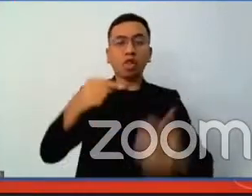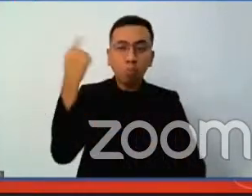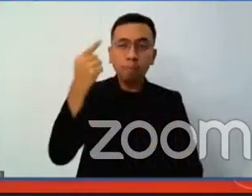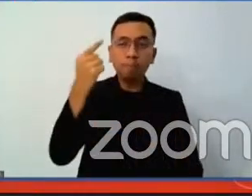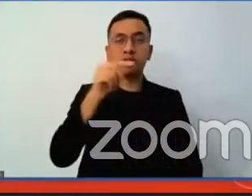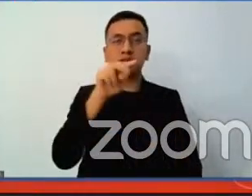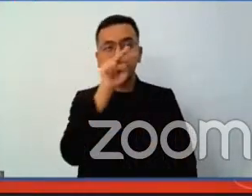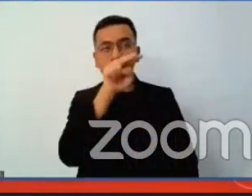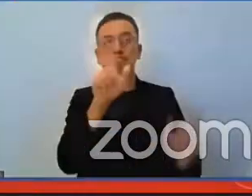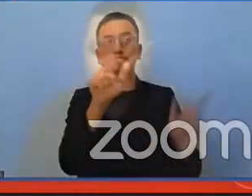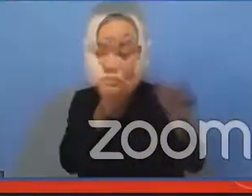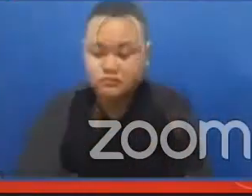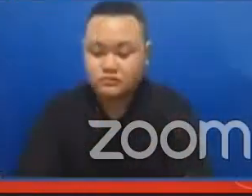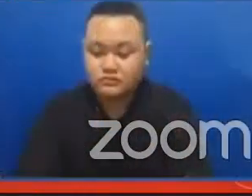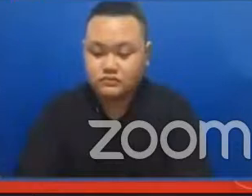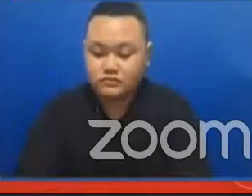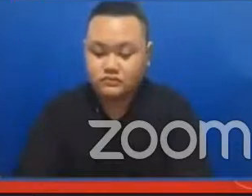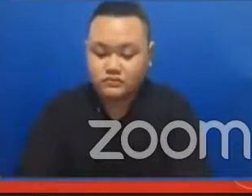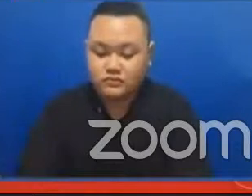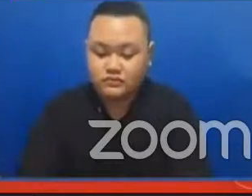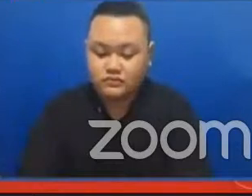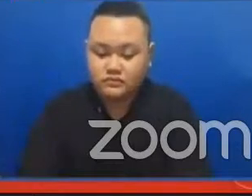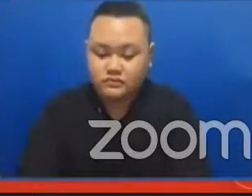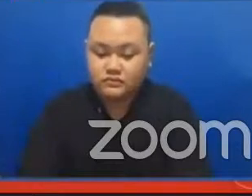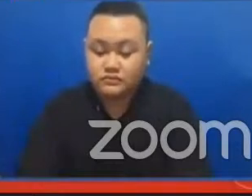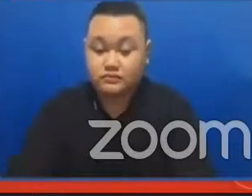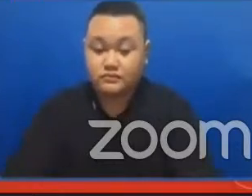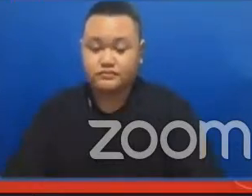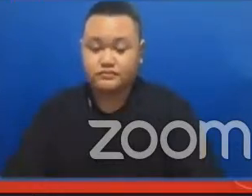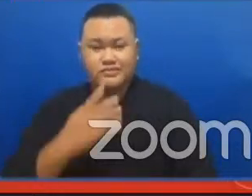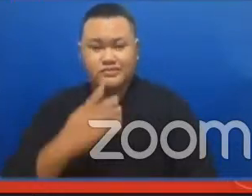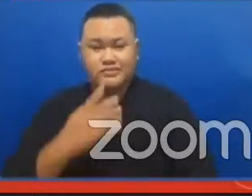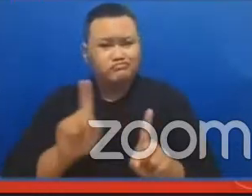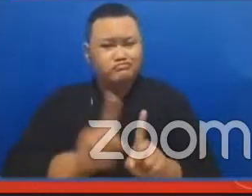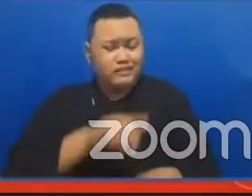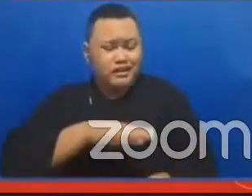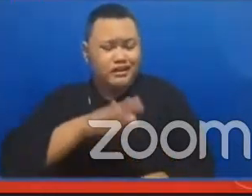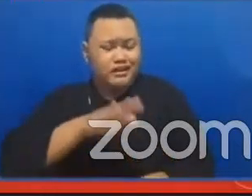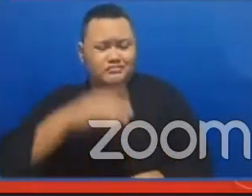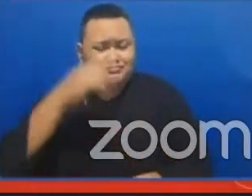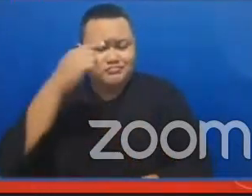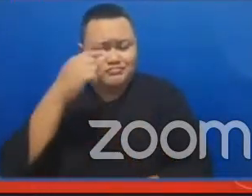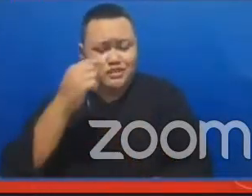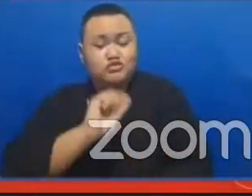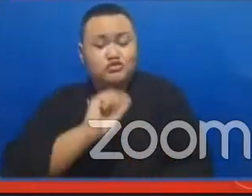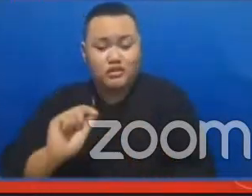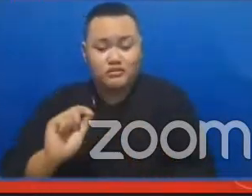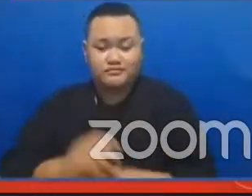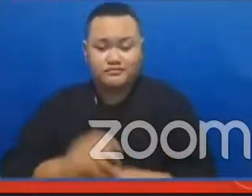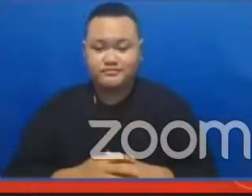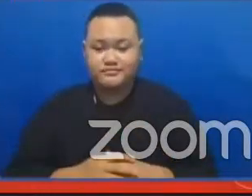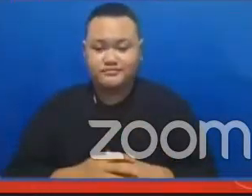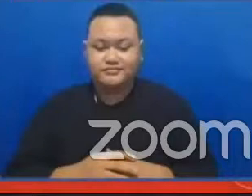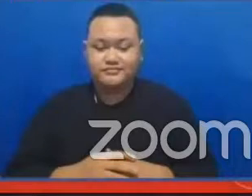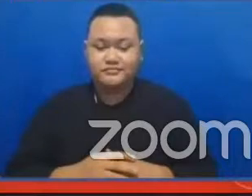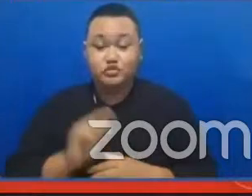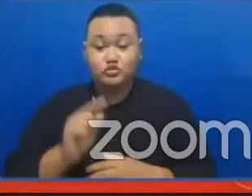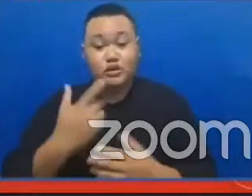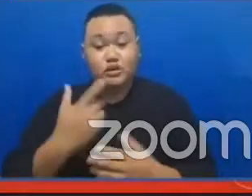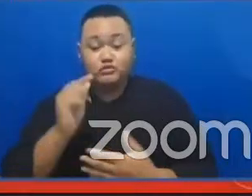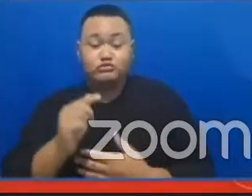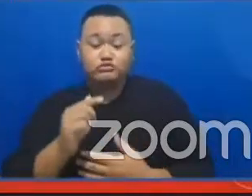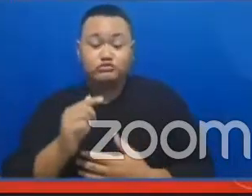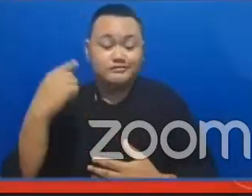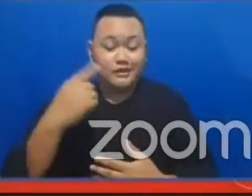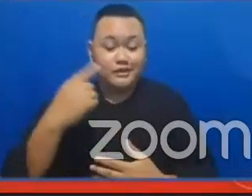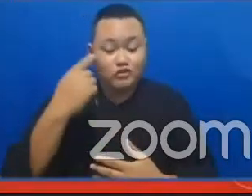sesuai dengan kebutuhannya dalam mendampingi putra-putri didik kita menjalankan kebijakan